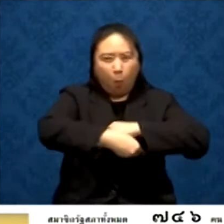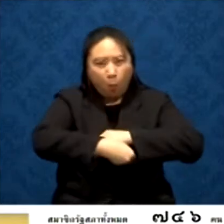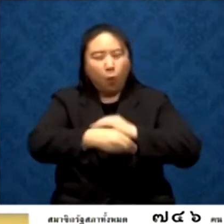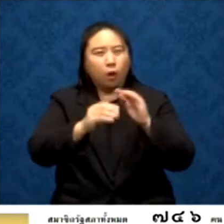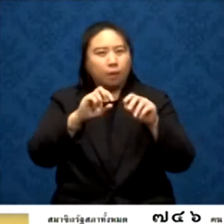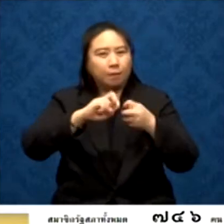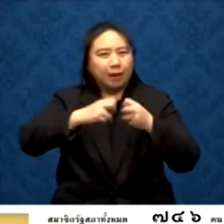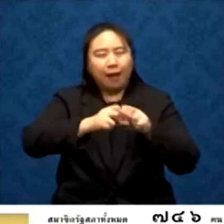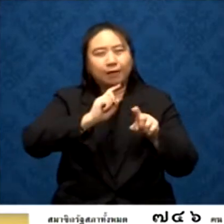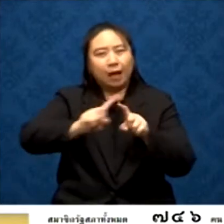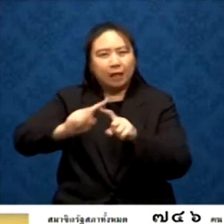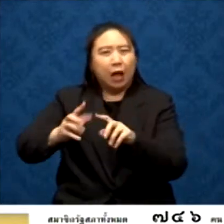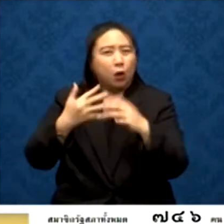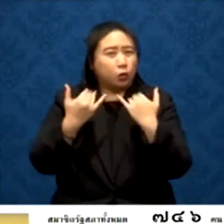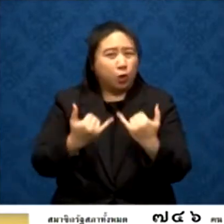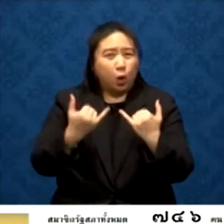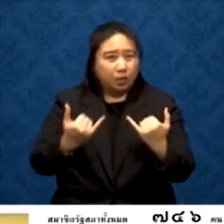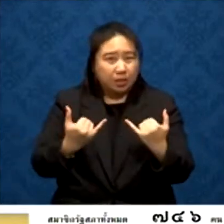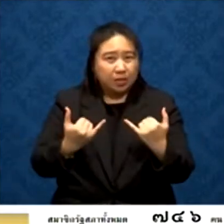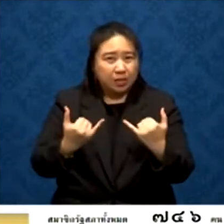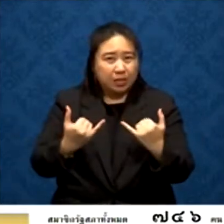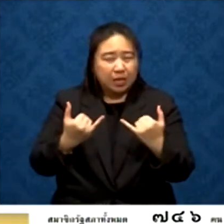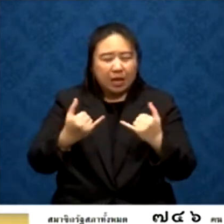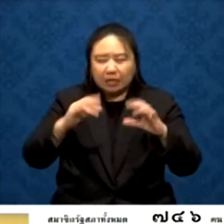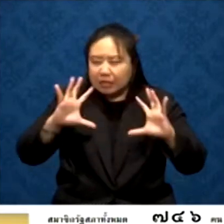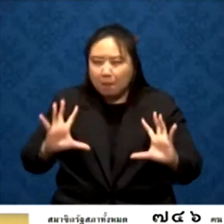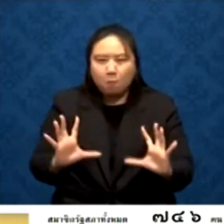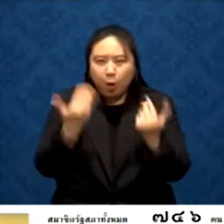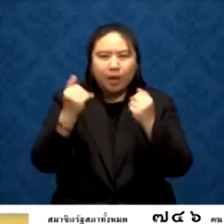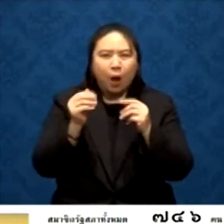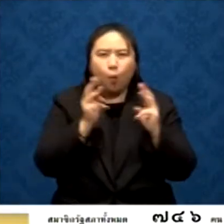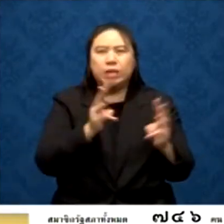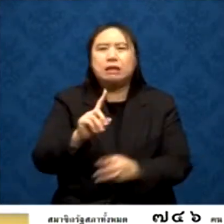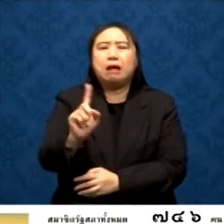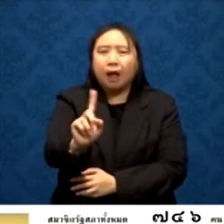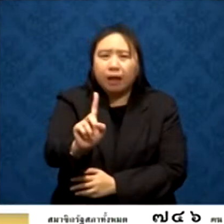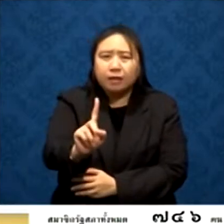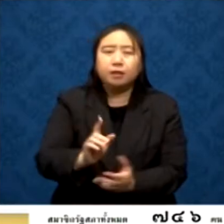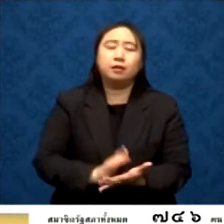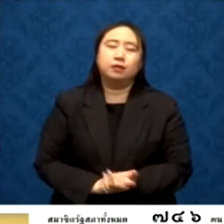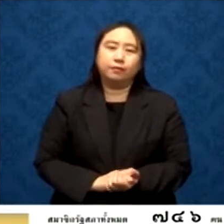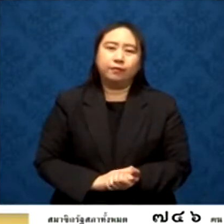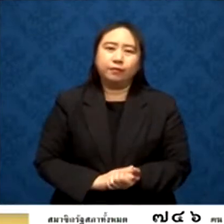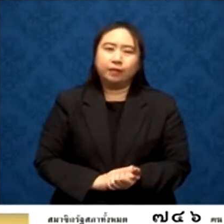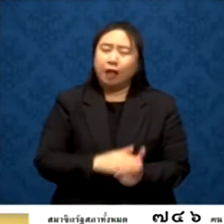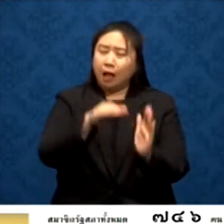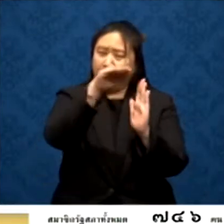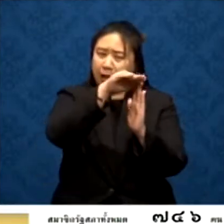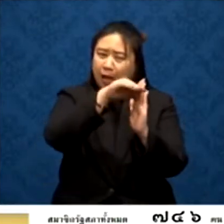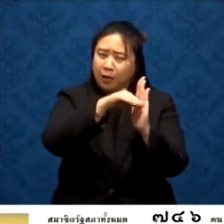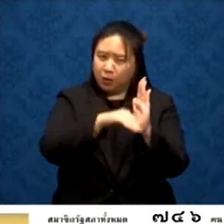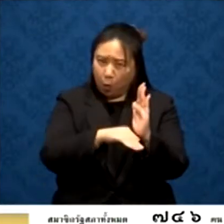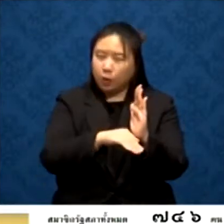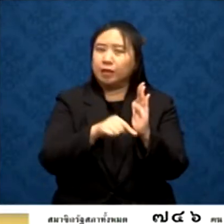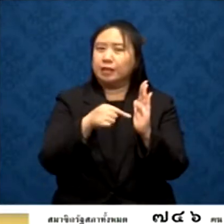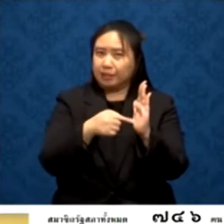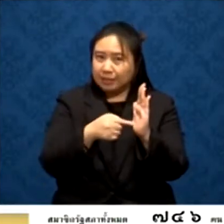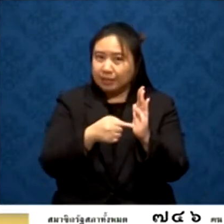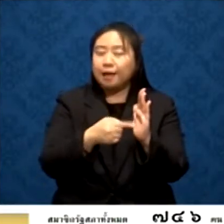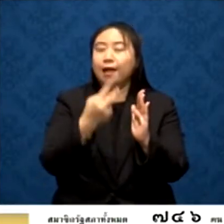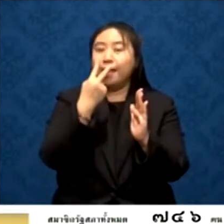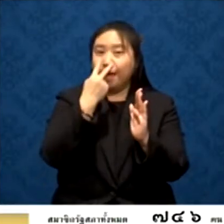ดจะยุติด้วยวิธีการใดอะไรคือขั้นตอนที่เป็นรูปธรรมที่สามาร